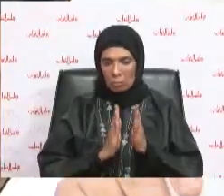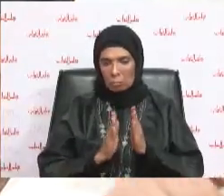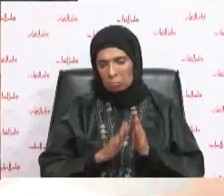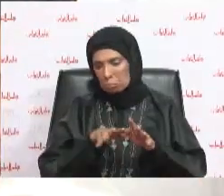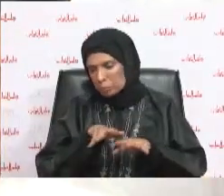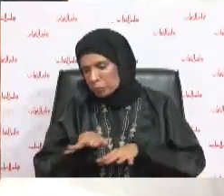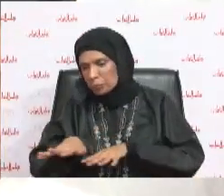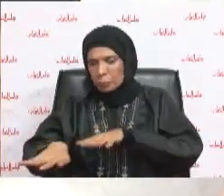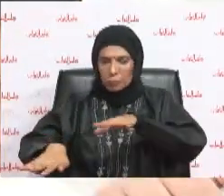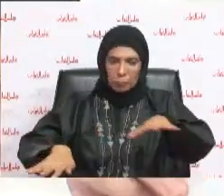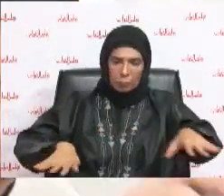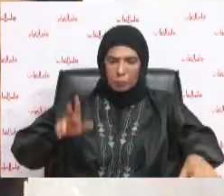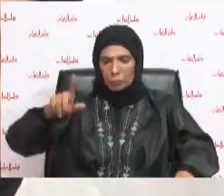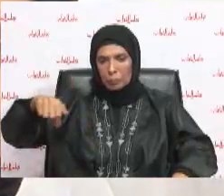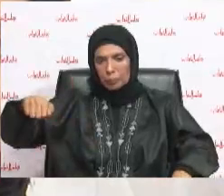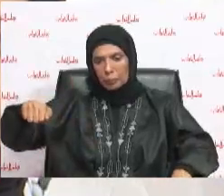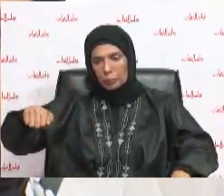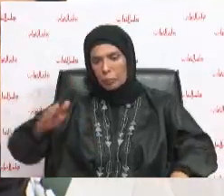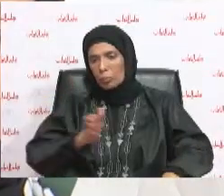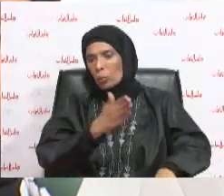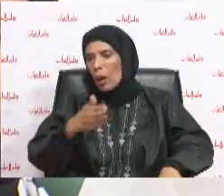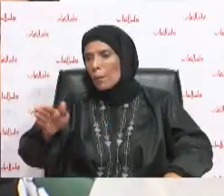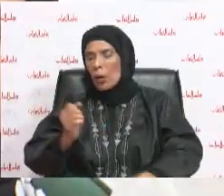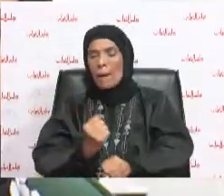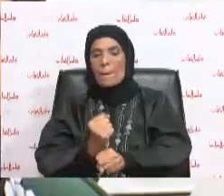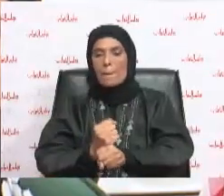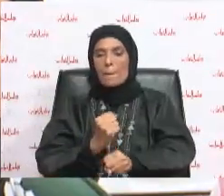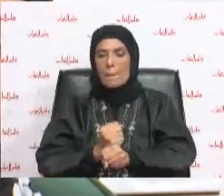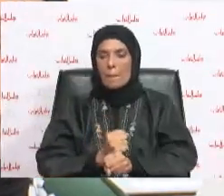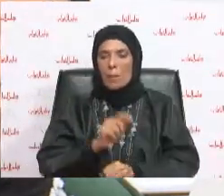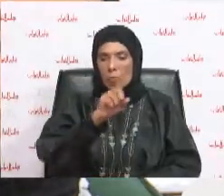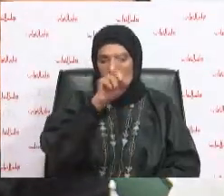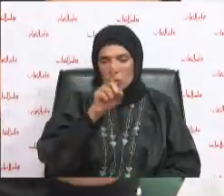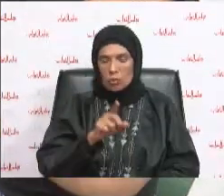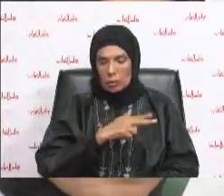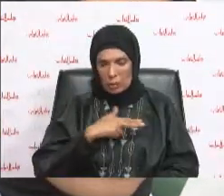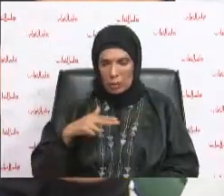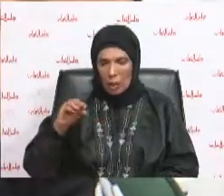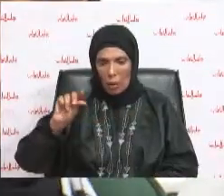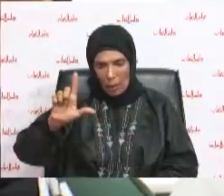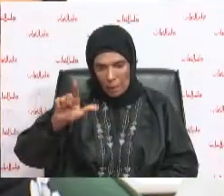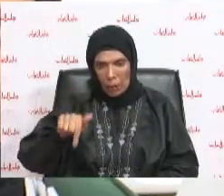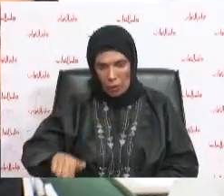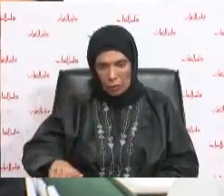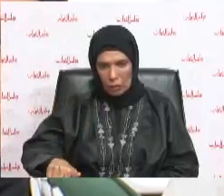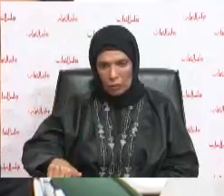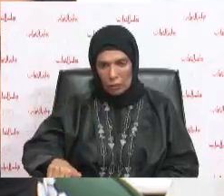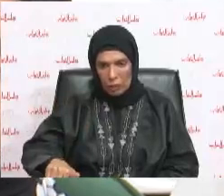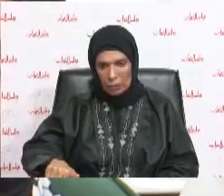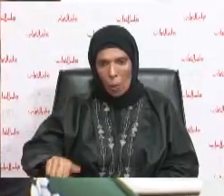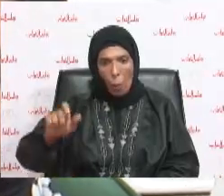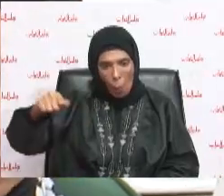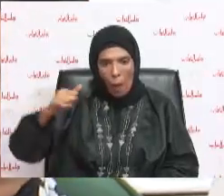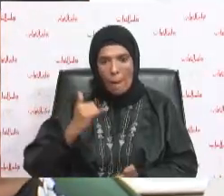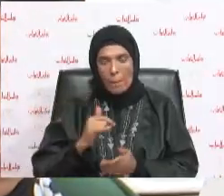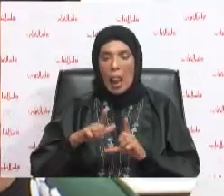متشعبة وكل وزارة تقوم وحدها على حدة. فأنا أتوجه سؤال للحكومة، هل هناك جهة مركزية سواء